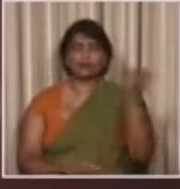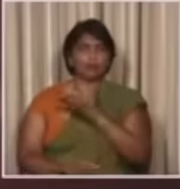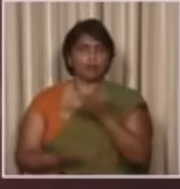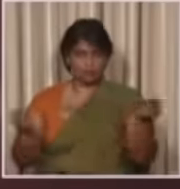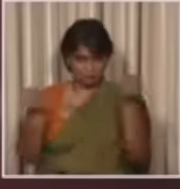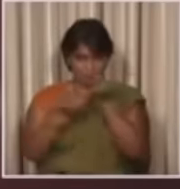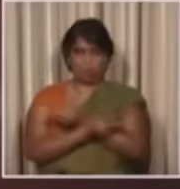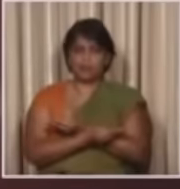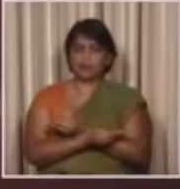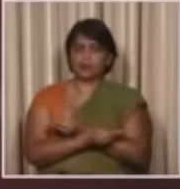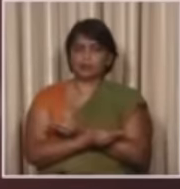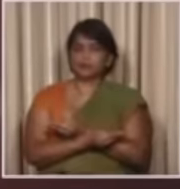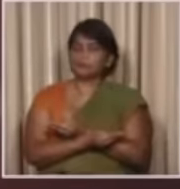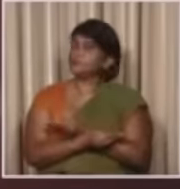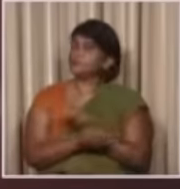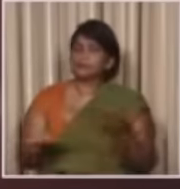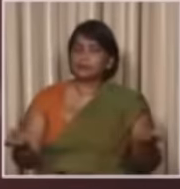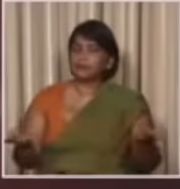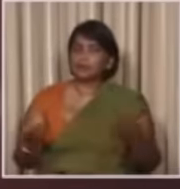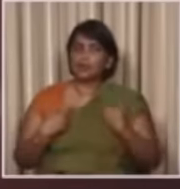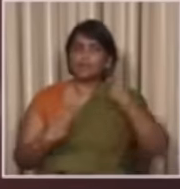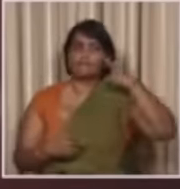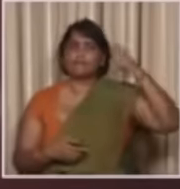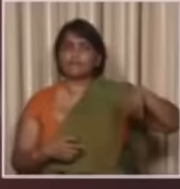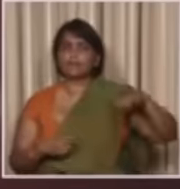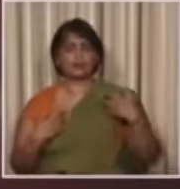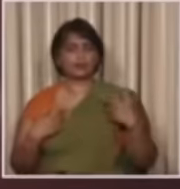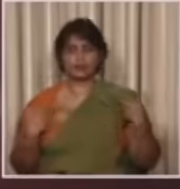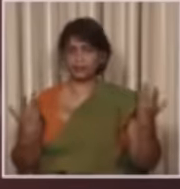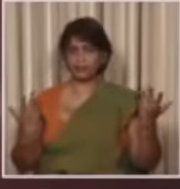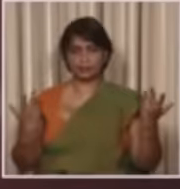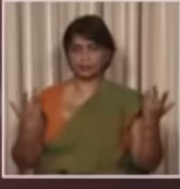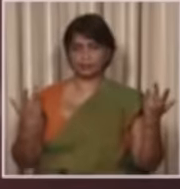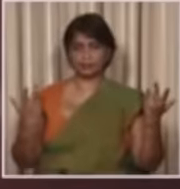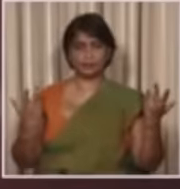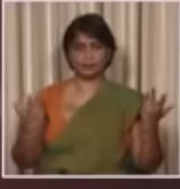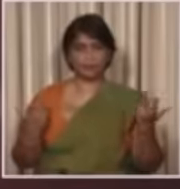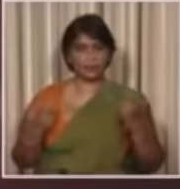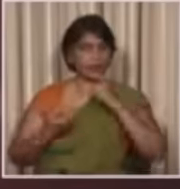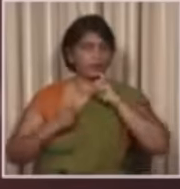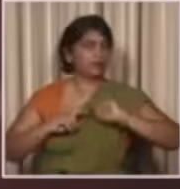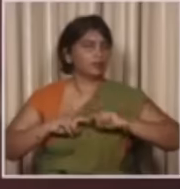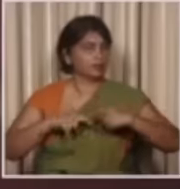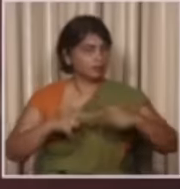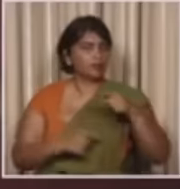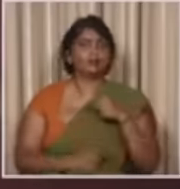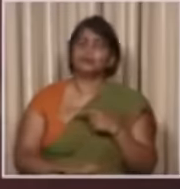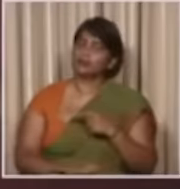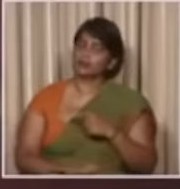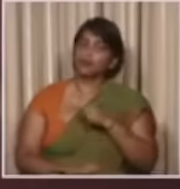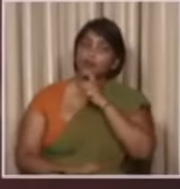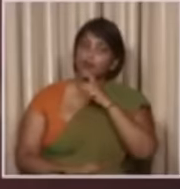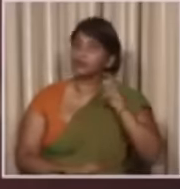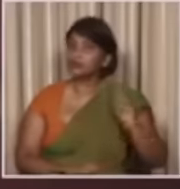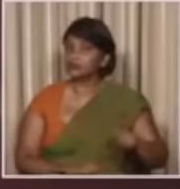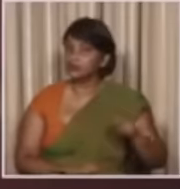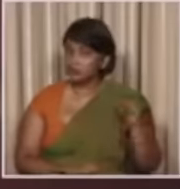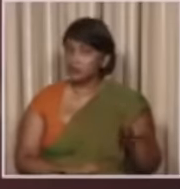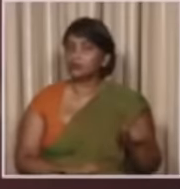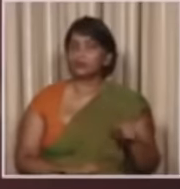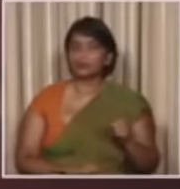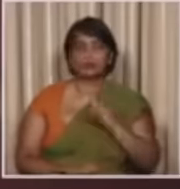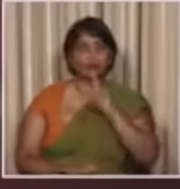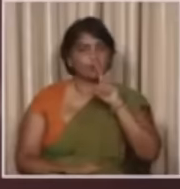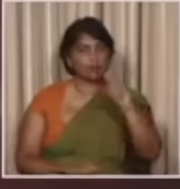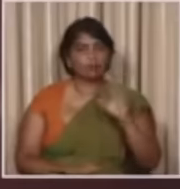එකක්ද? මට එමනම් විශ්වාසයක් නෑ ගරු මේ නඩුව පිළිබඳවත් නඩුවේ විනිසුරුවරු මෙතුමාට කතා කරලාද